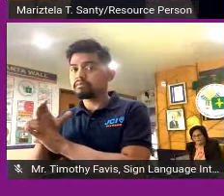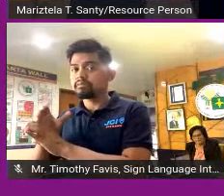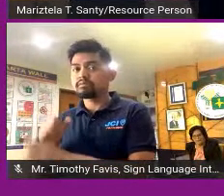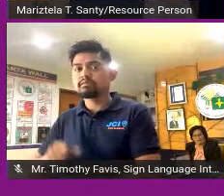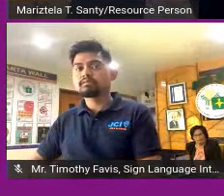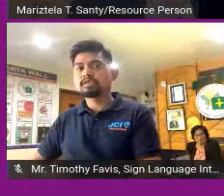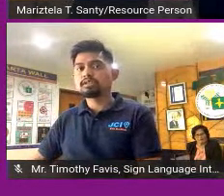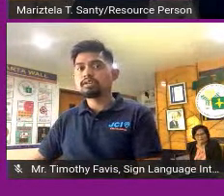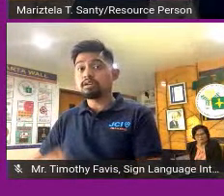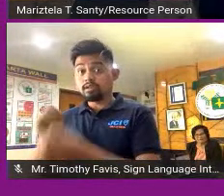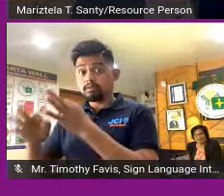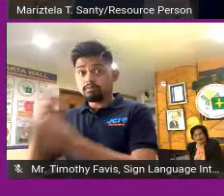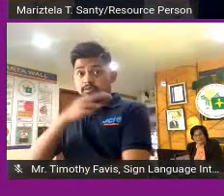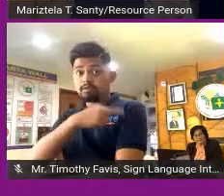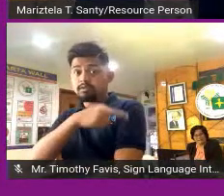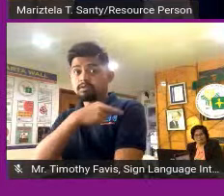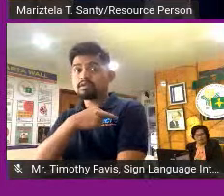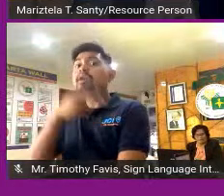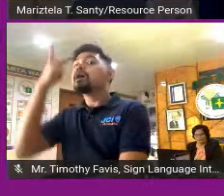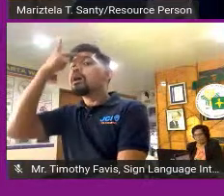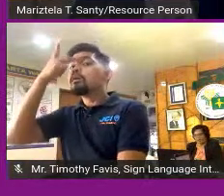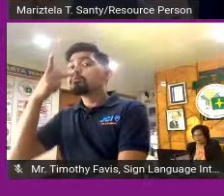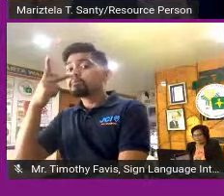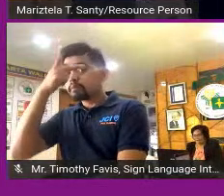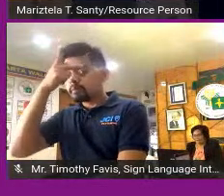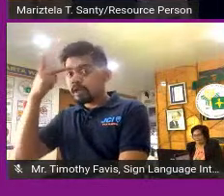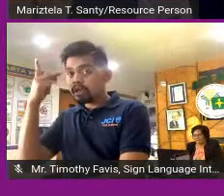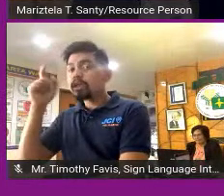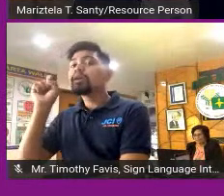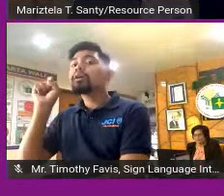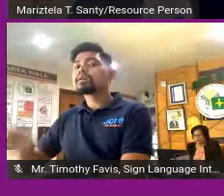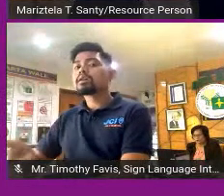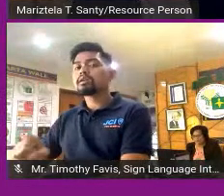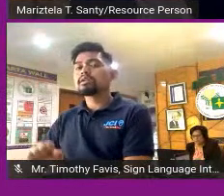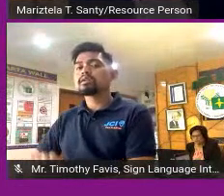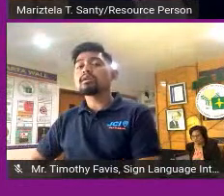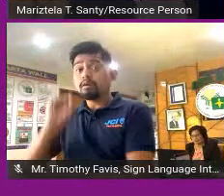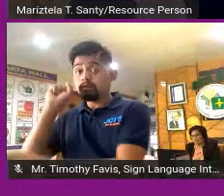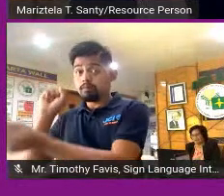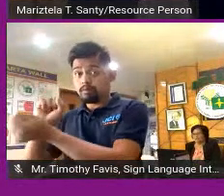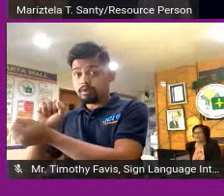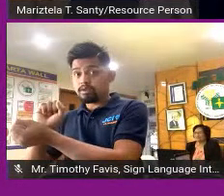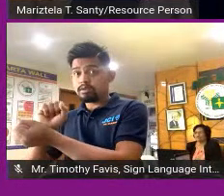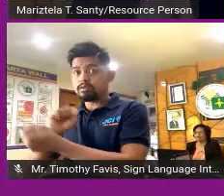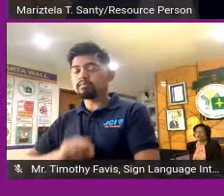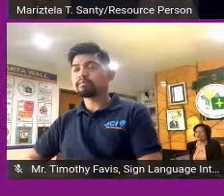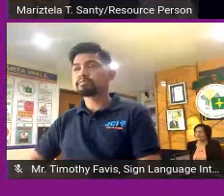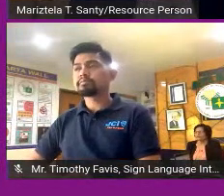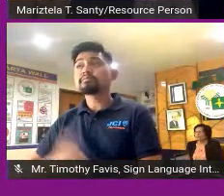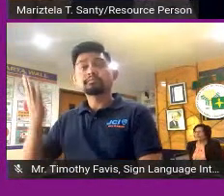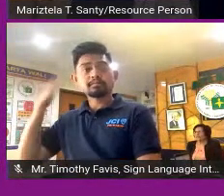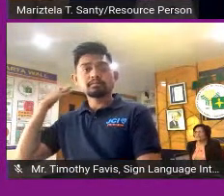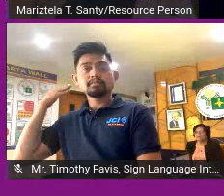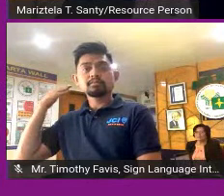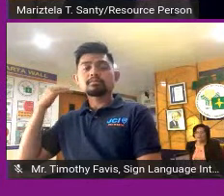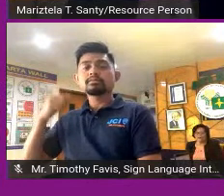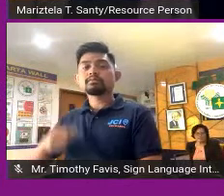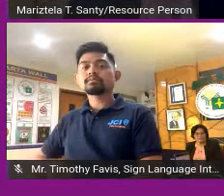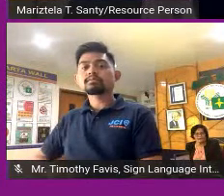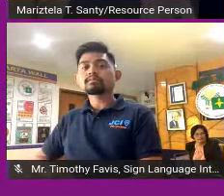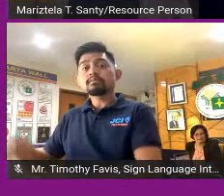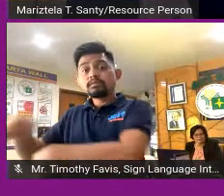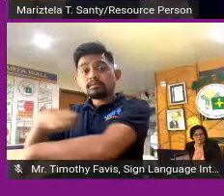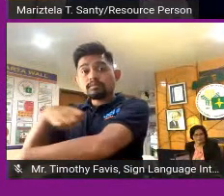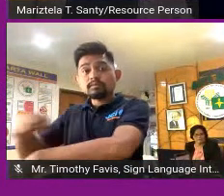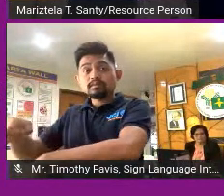religion, pari lang ang pwedeng, lalaki lang ang pwedeng magpari. Pag sa occupations, alam natin yan, noon, pag engineer,